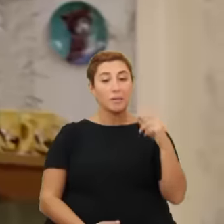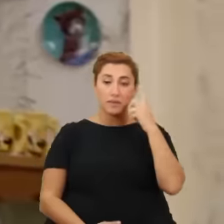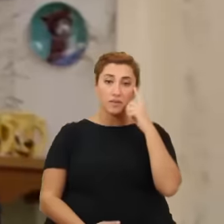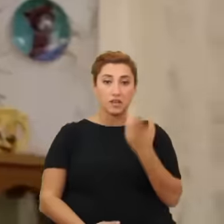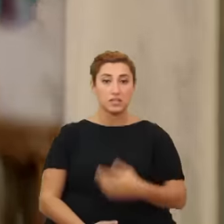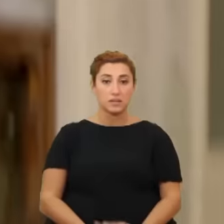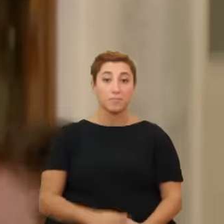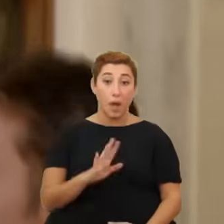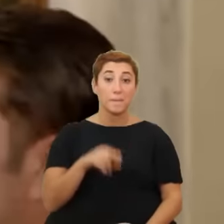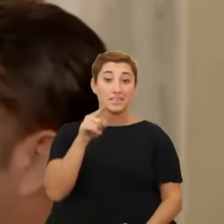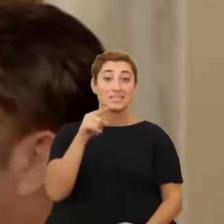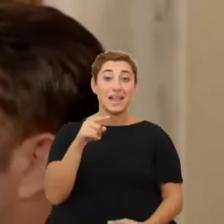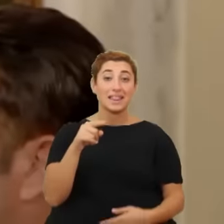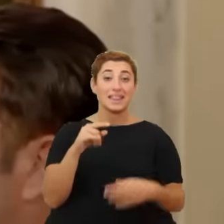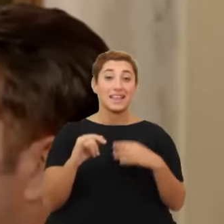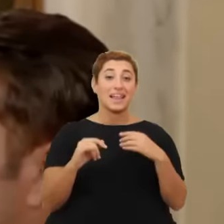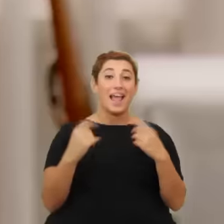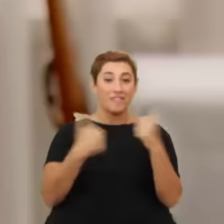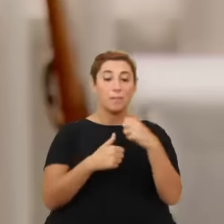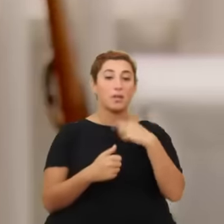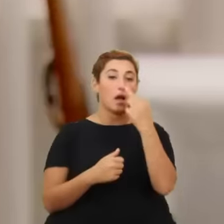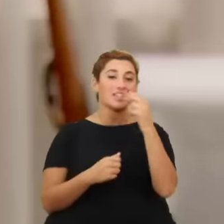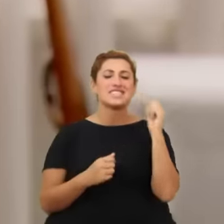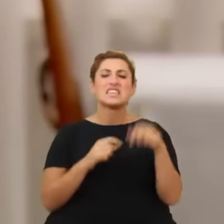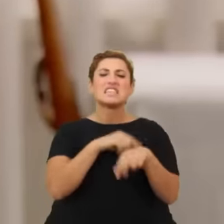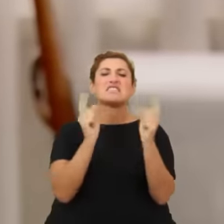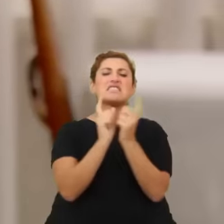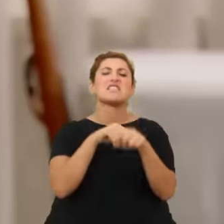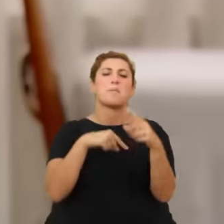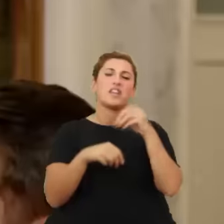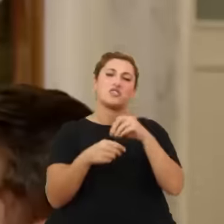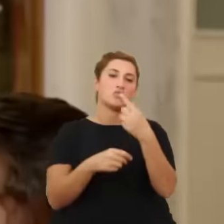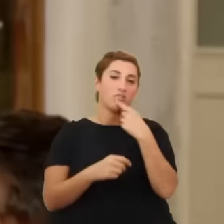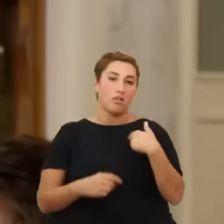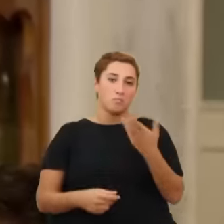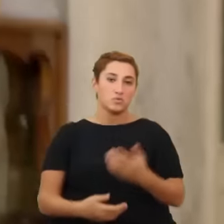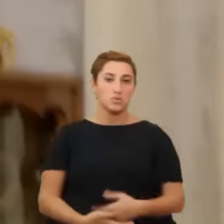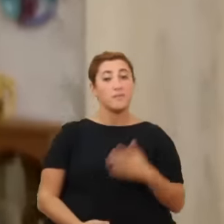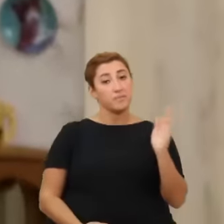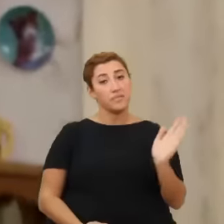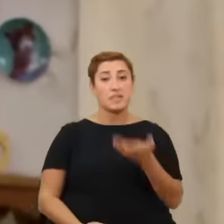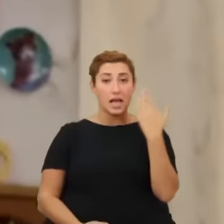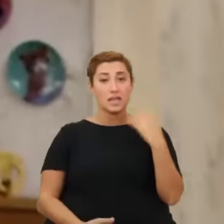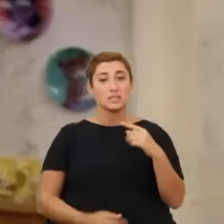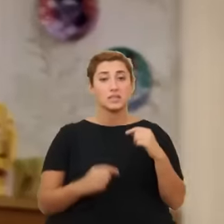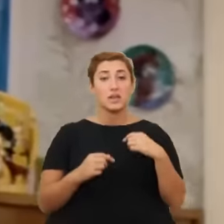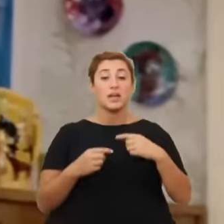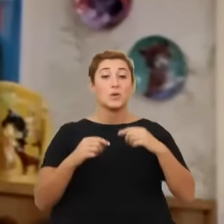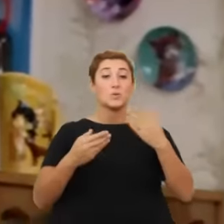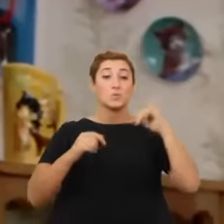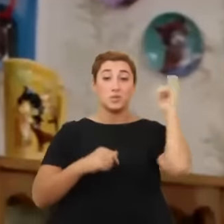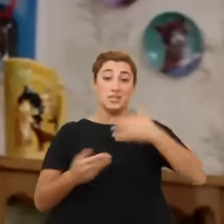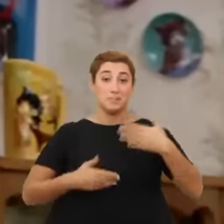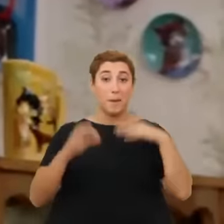haber. Ama sen evlenirken beni kandırdın. Sadece geçici bir süre için burada kalacağız demiştin. Neyse. Hostesliğe başlayayım